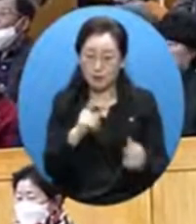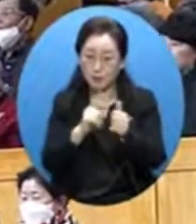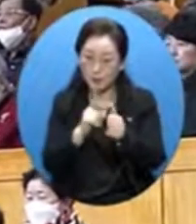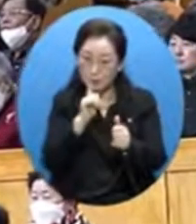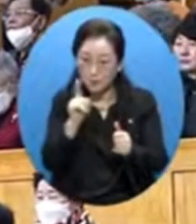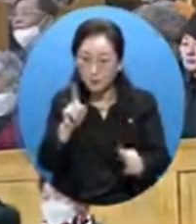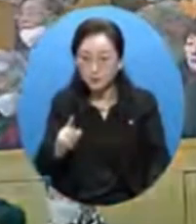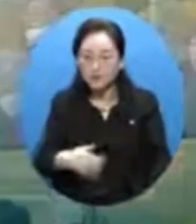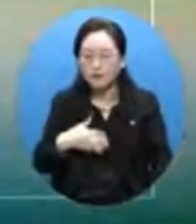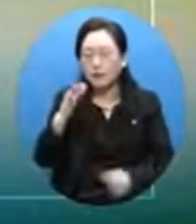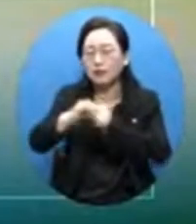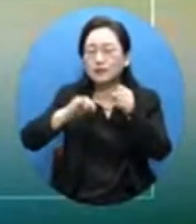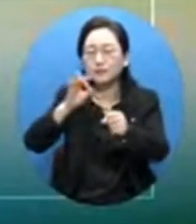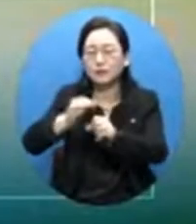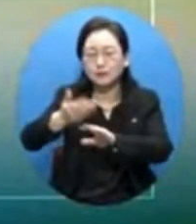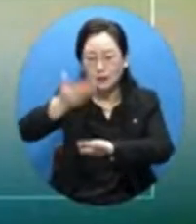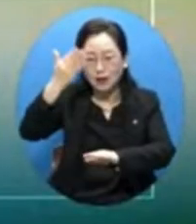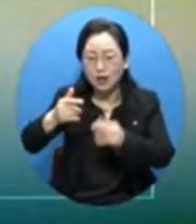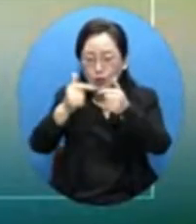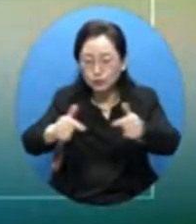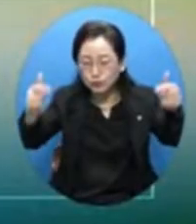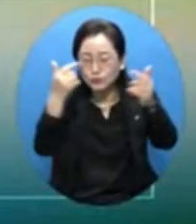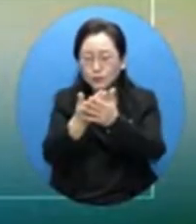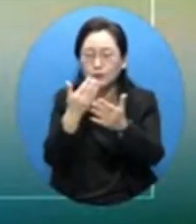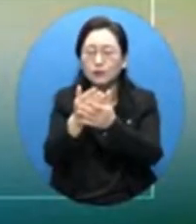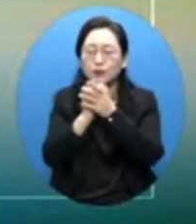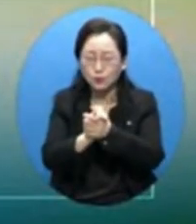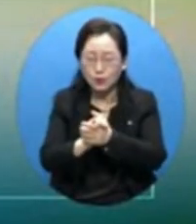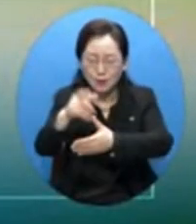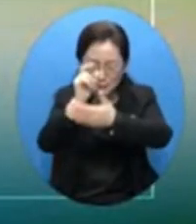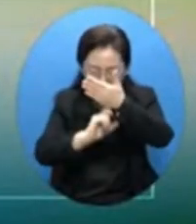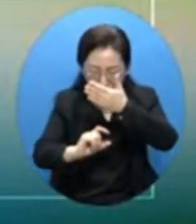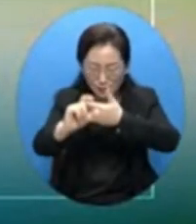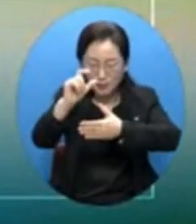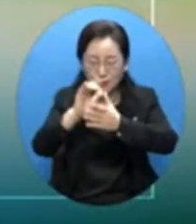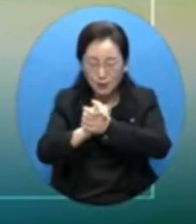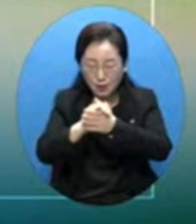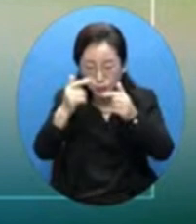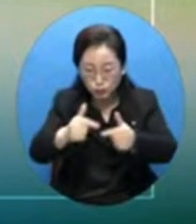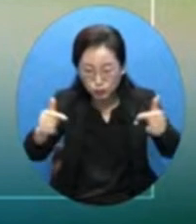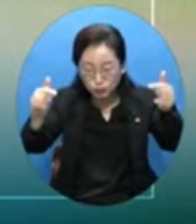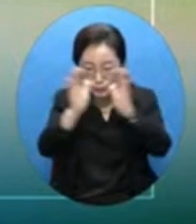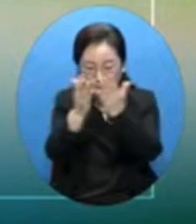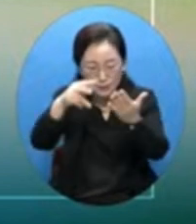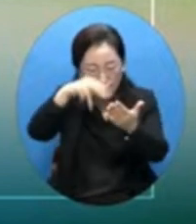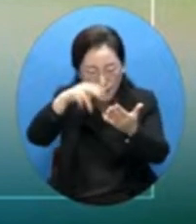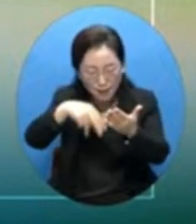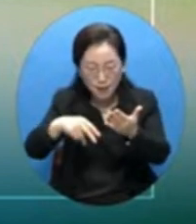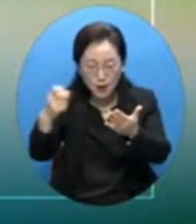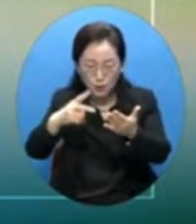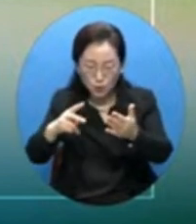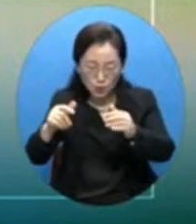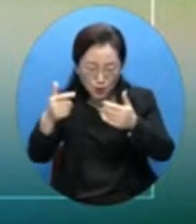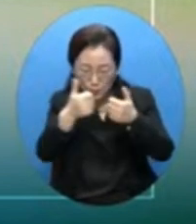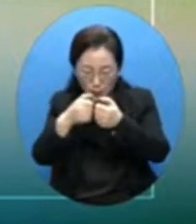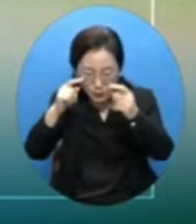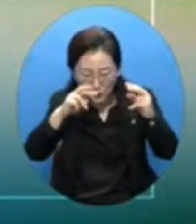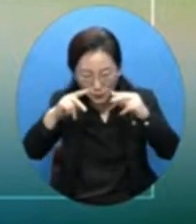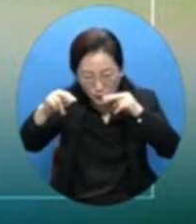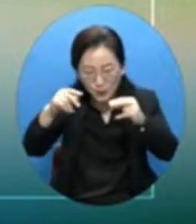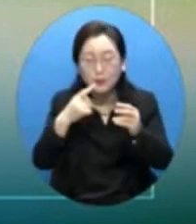나는 10년이 넘게 부흥을 위해 기도했다. 밤을 새워가며 부흥에 관한 책을 읽거나 토론을 했다. 내가 부흥에 대해